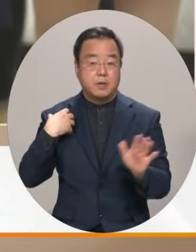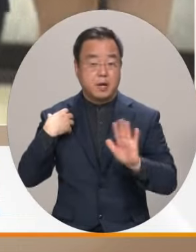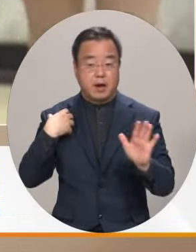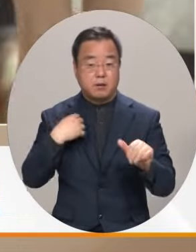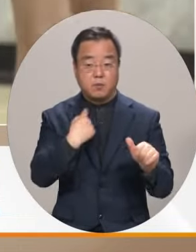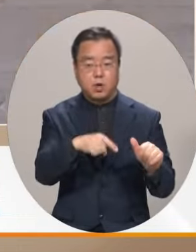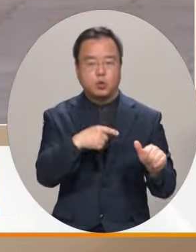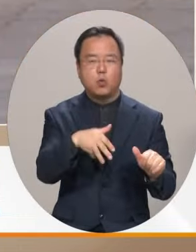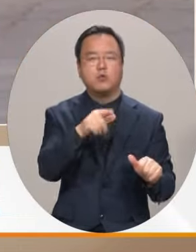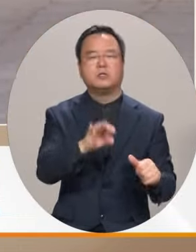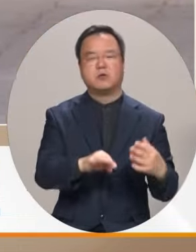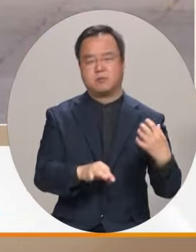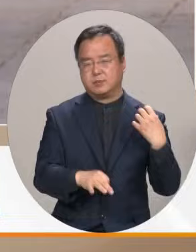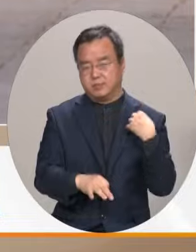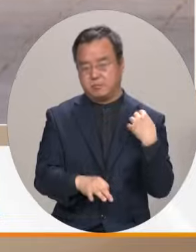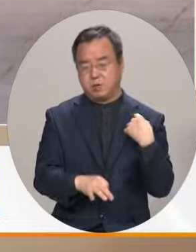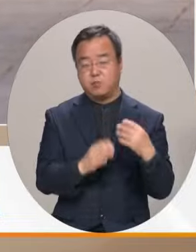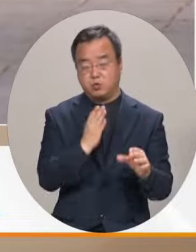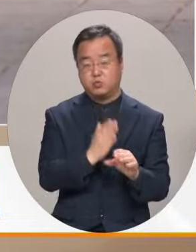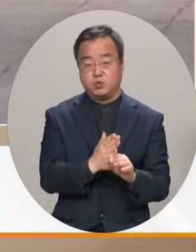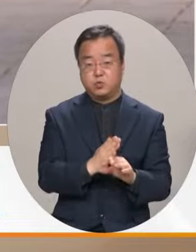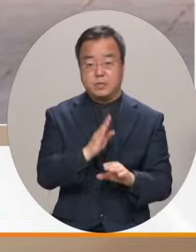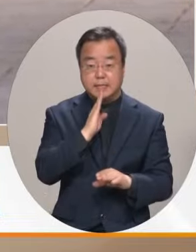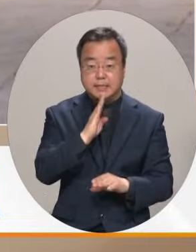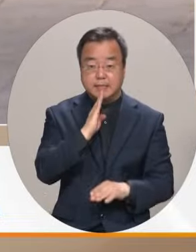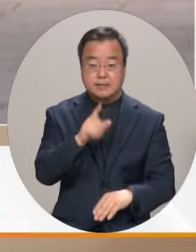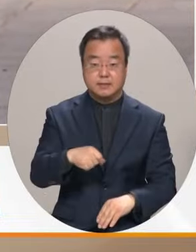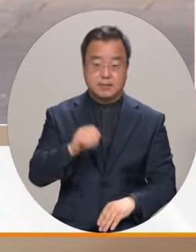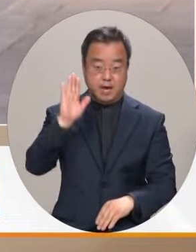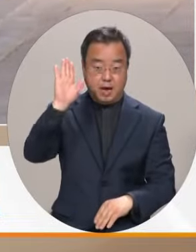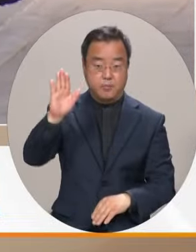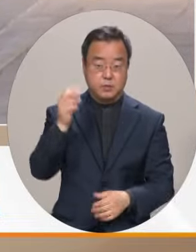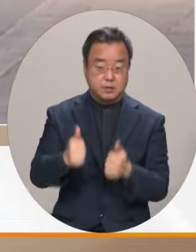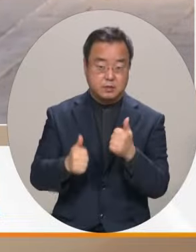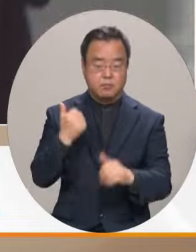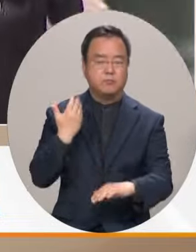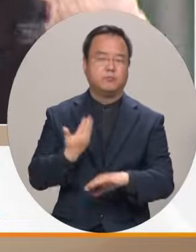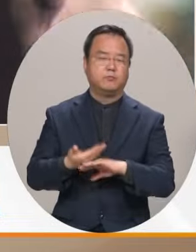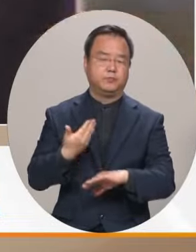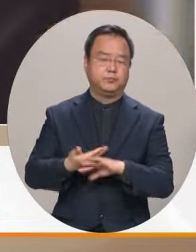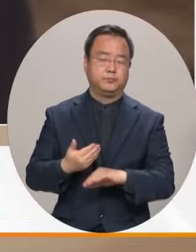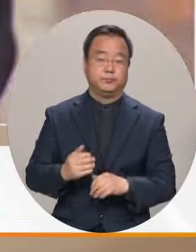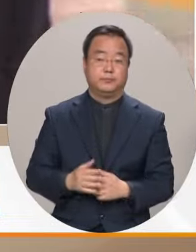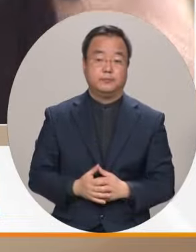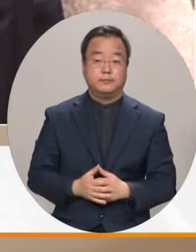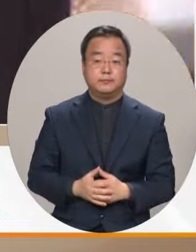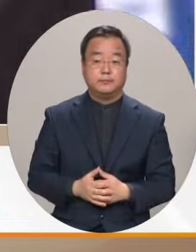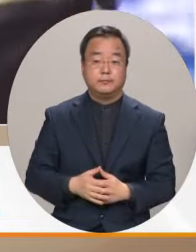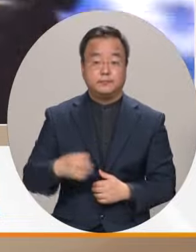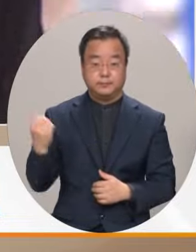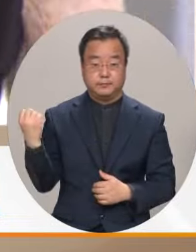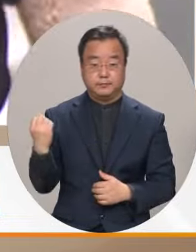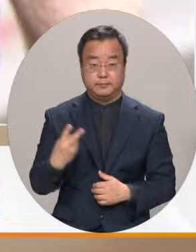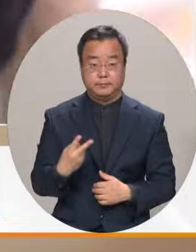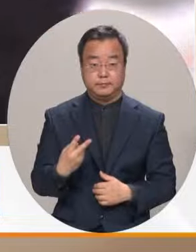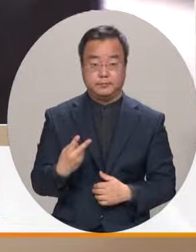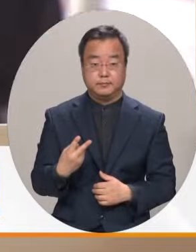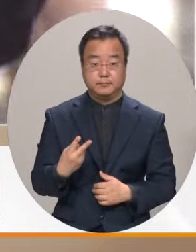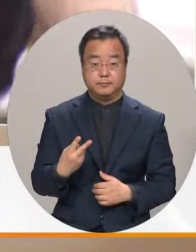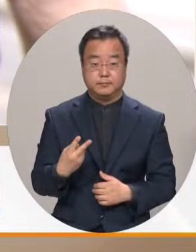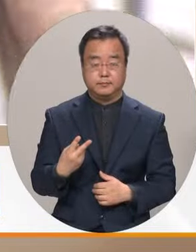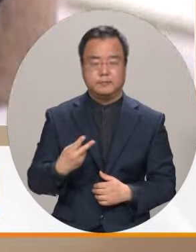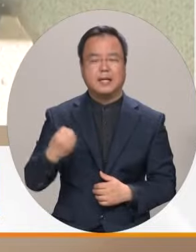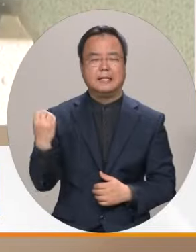주관한 시험이기 때문에 실제 수능의 방향과는 다소 차이가 있을 수 있고요 그리고 어